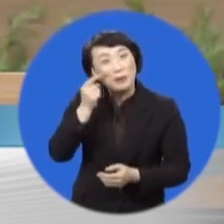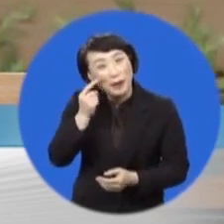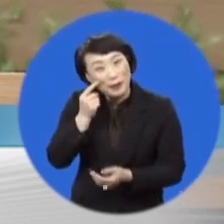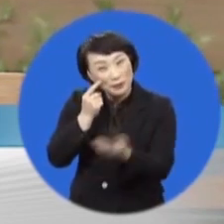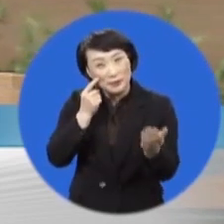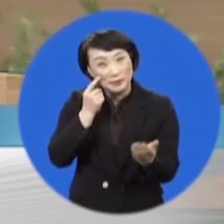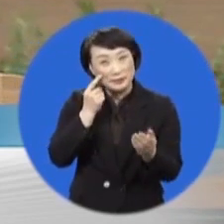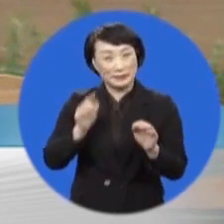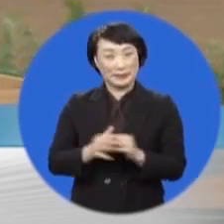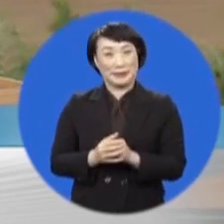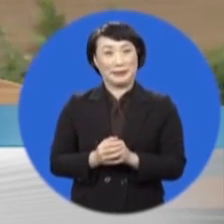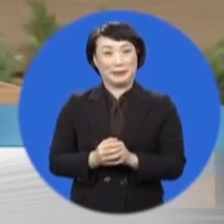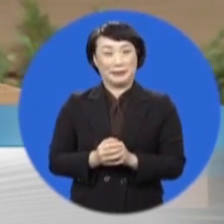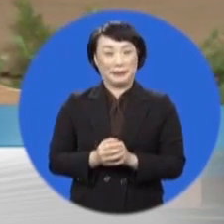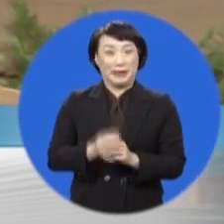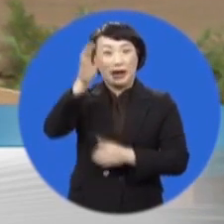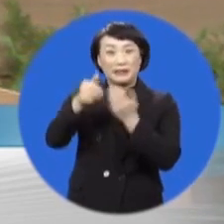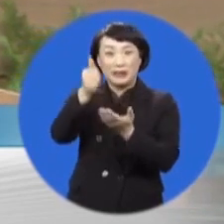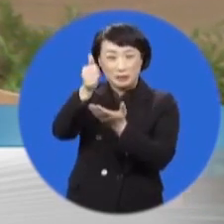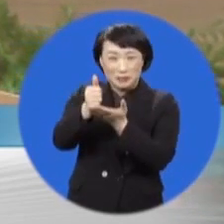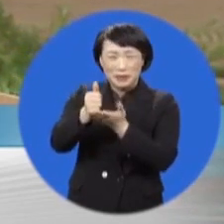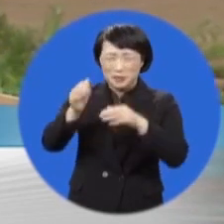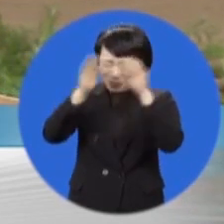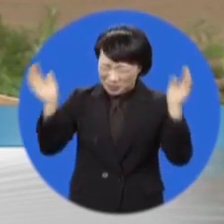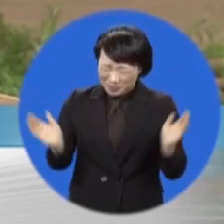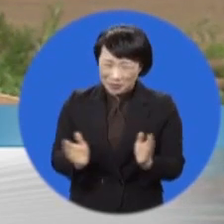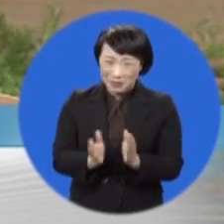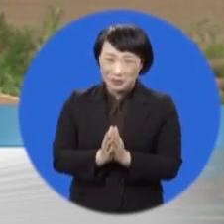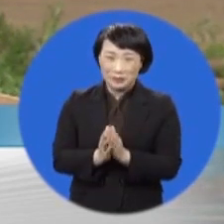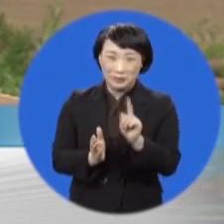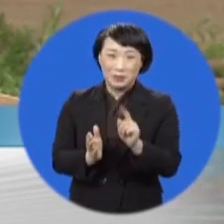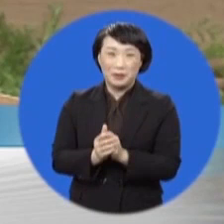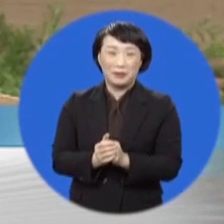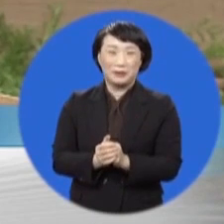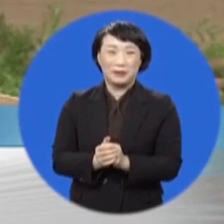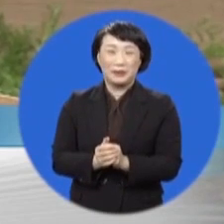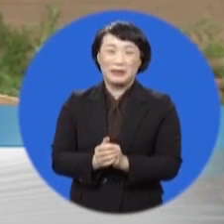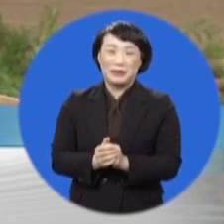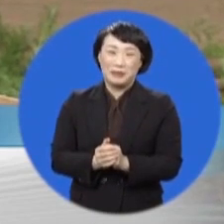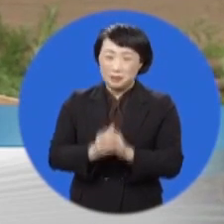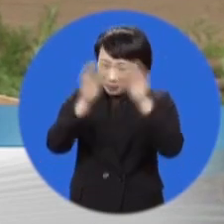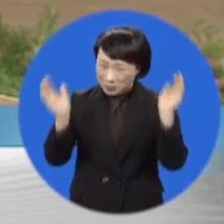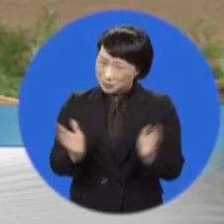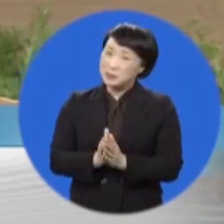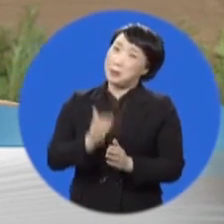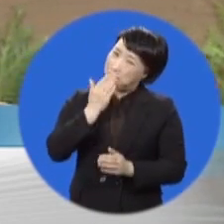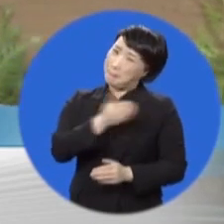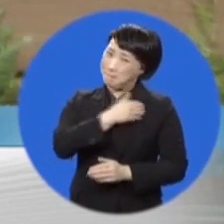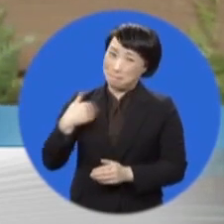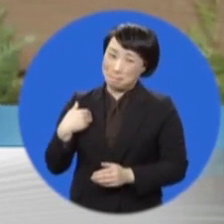되겠지요 아니믄 5 어떤 것이 에 정말로 다 실제